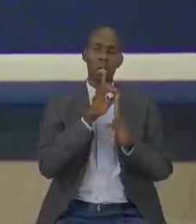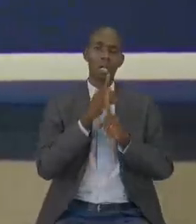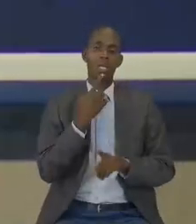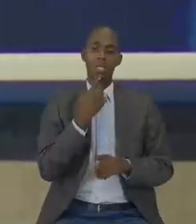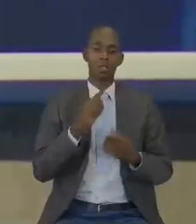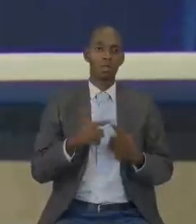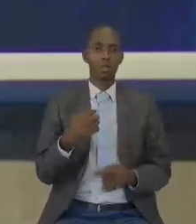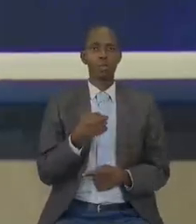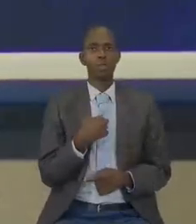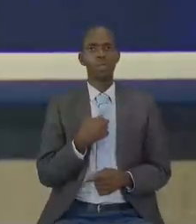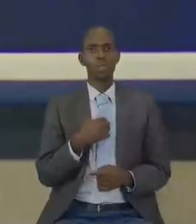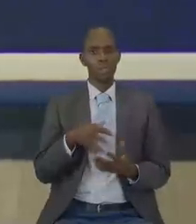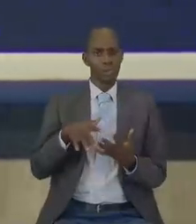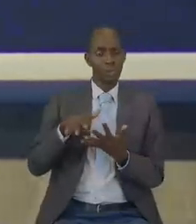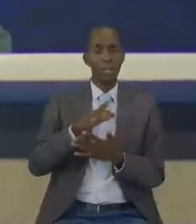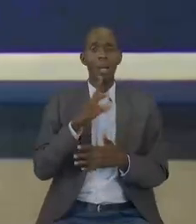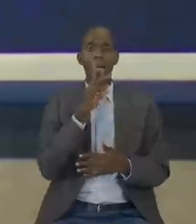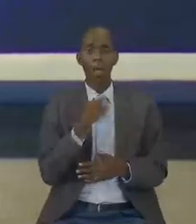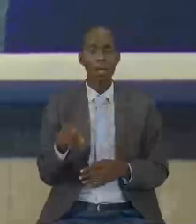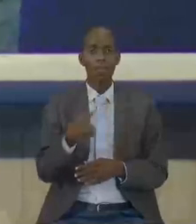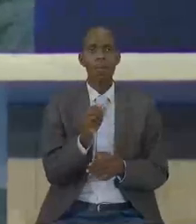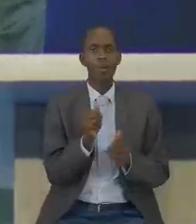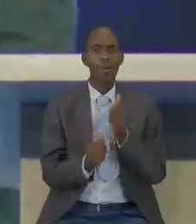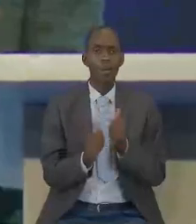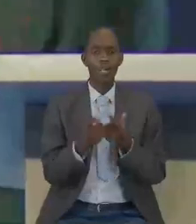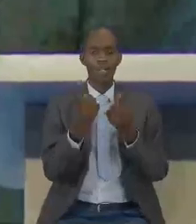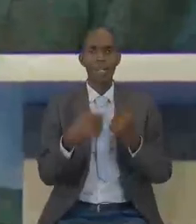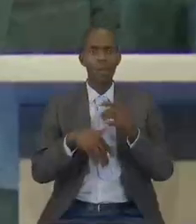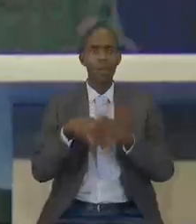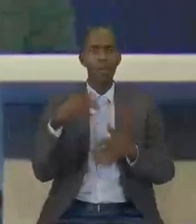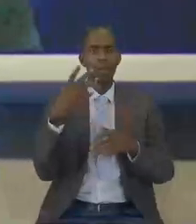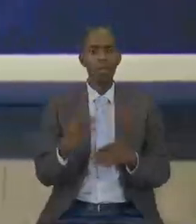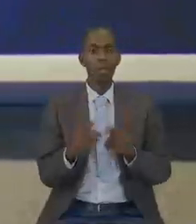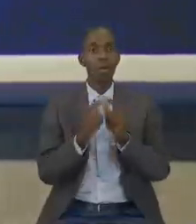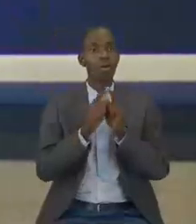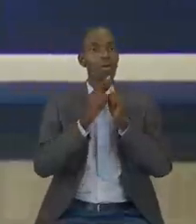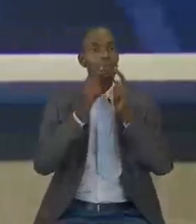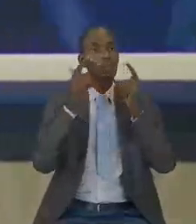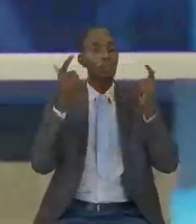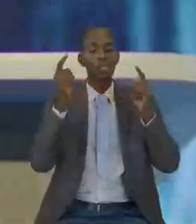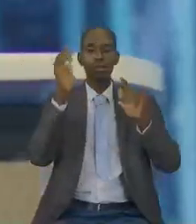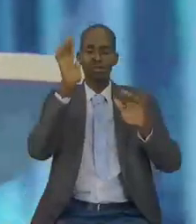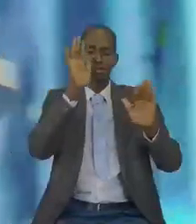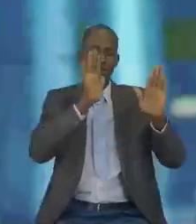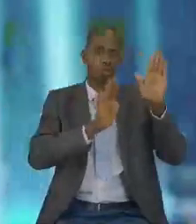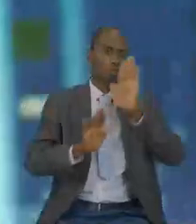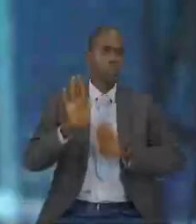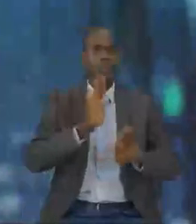Tu le sais. Et il me dit, ce sont ceux qui viennent de la grande tribulation.